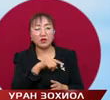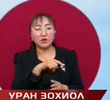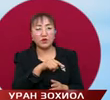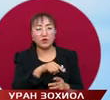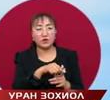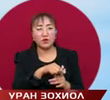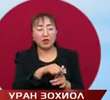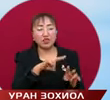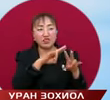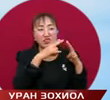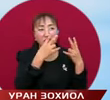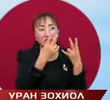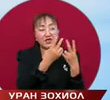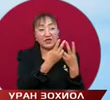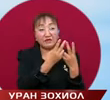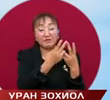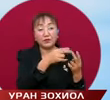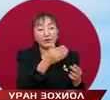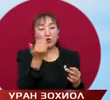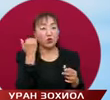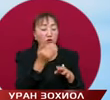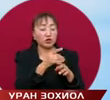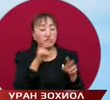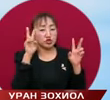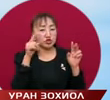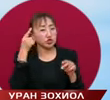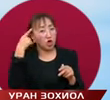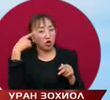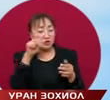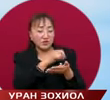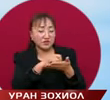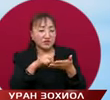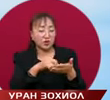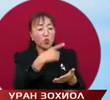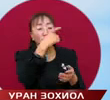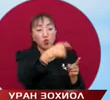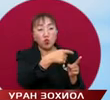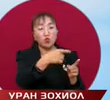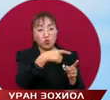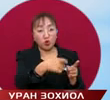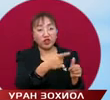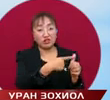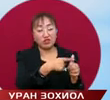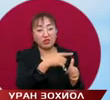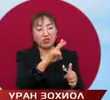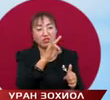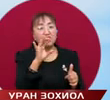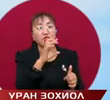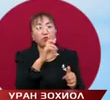нэбө хэмээх хүмүүс гэж зохиолд бичсэн байна. За тэгэх юм бол эндээс ингээд аваад үзэхэд за цагаан баадантаа